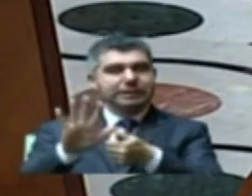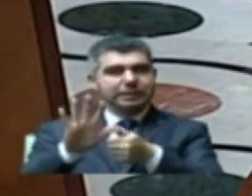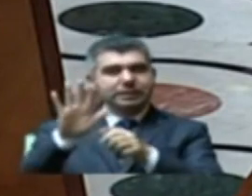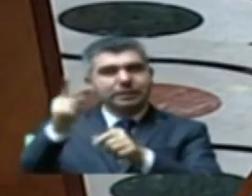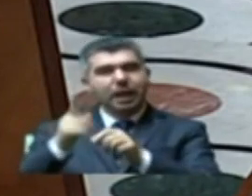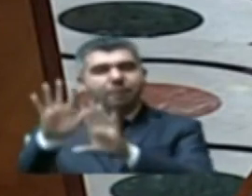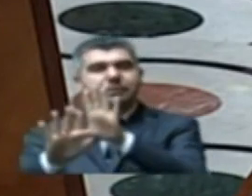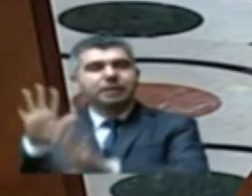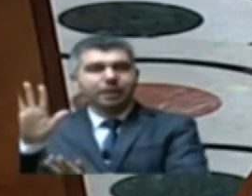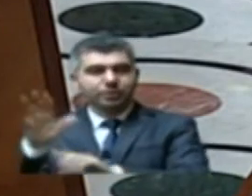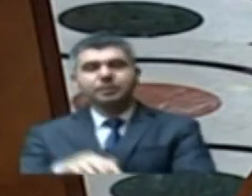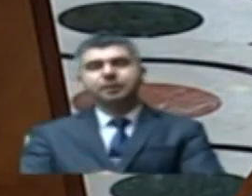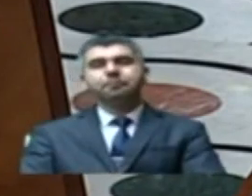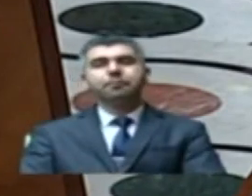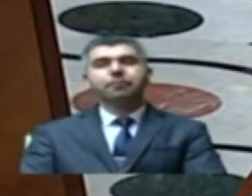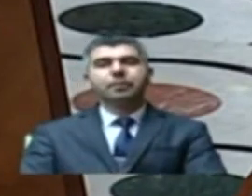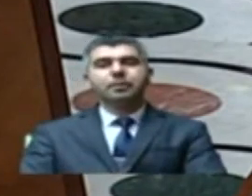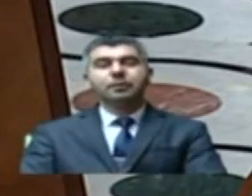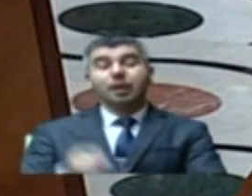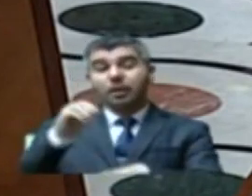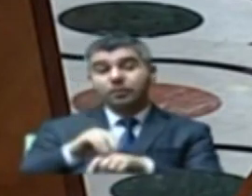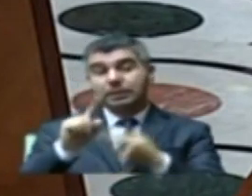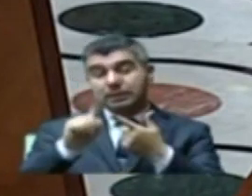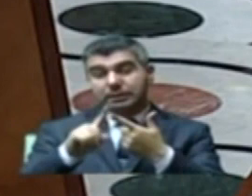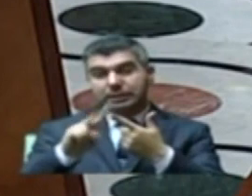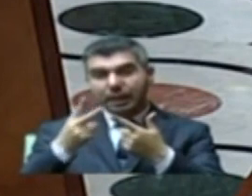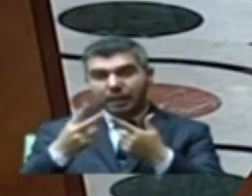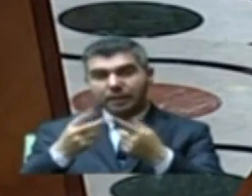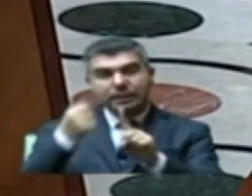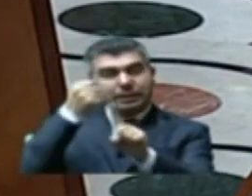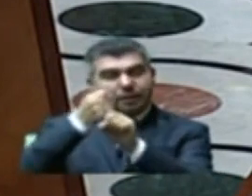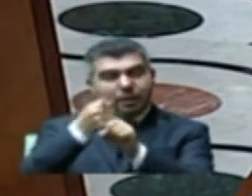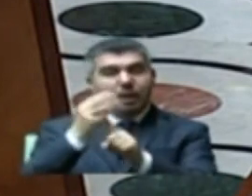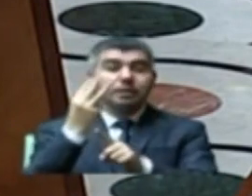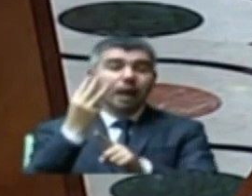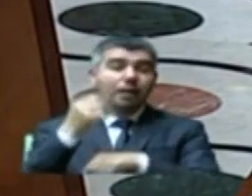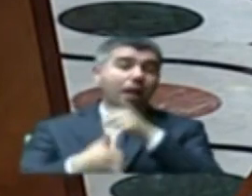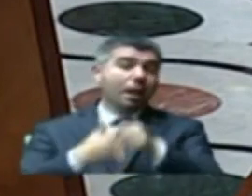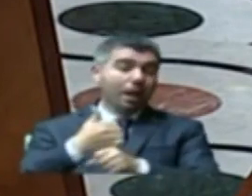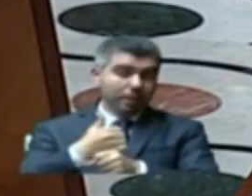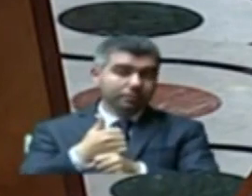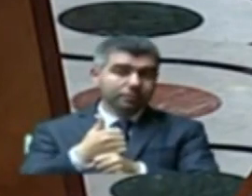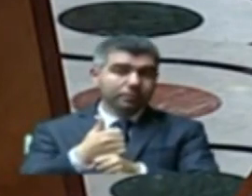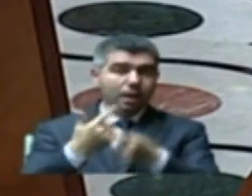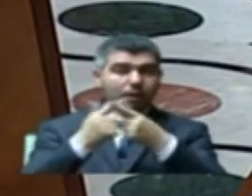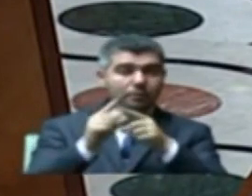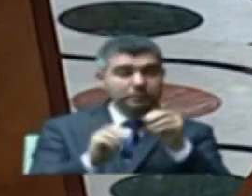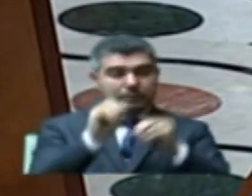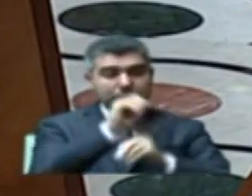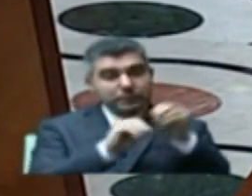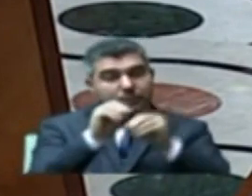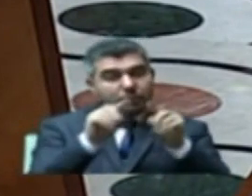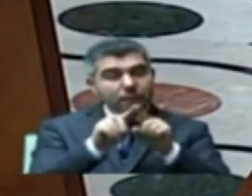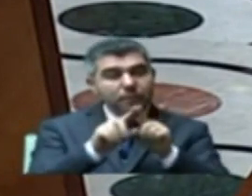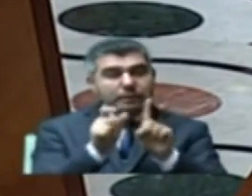القانون 14-05. ثانيا هناك عملية تقريبا منذ 3 سنوات لتأهيل بنيات ديال